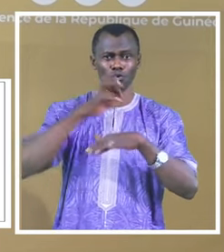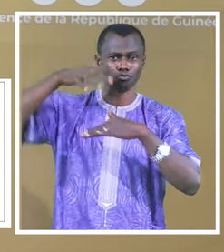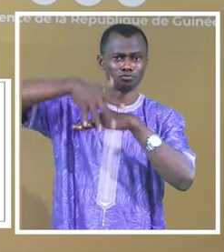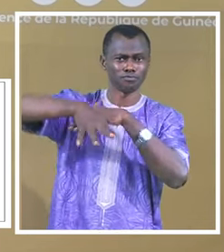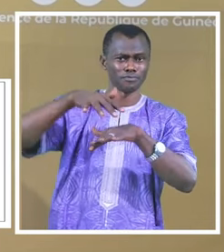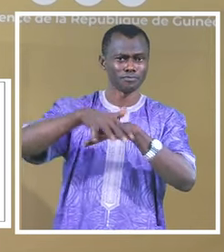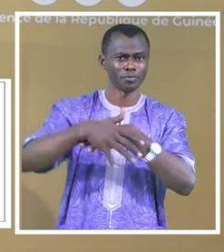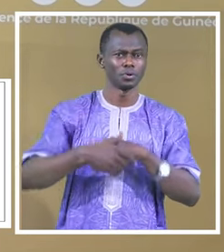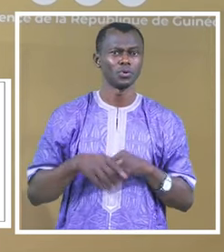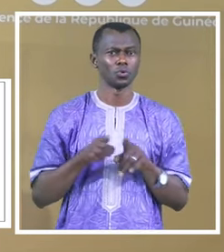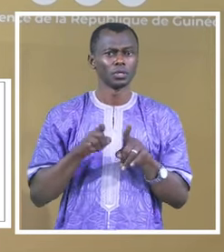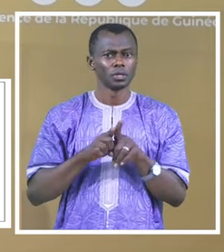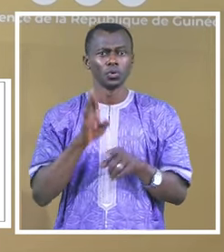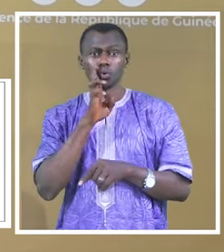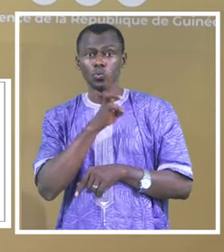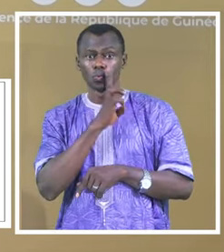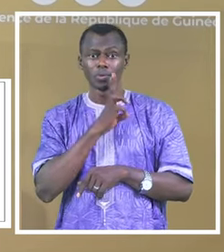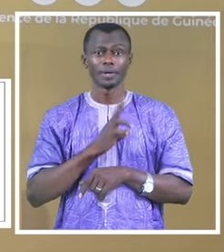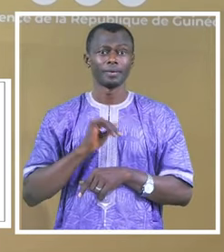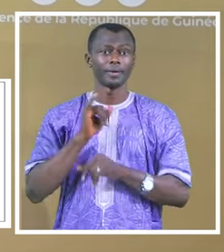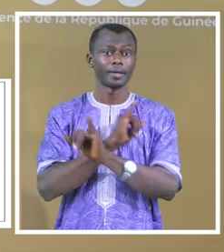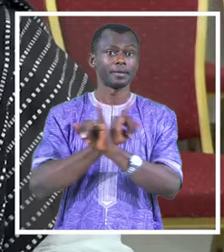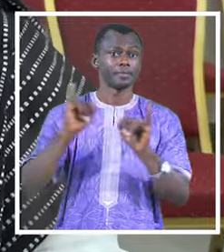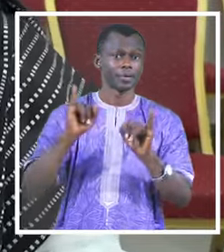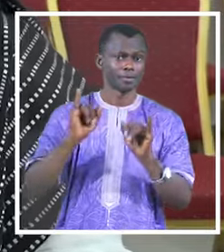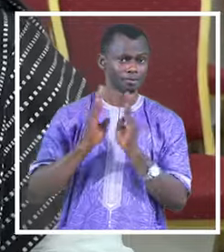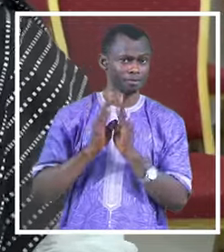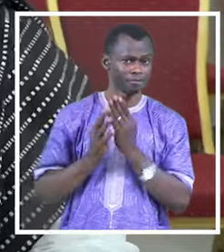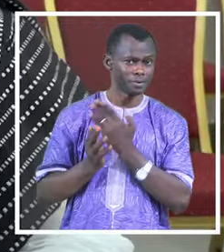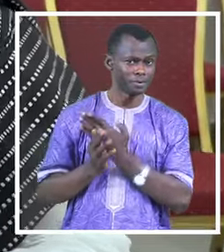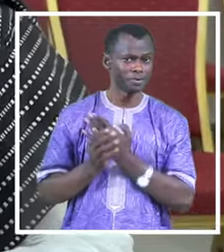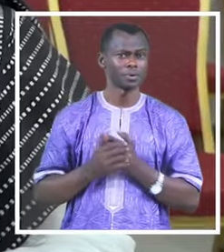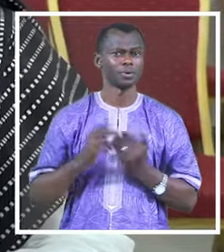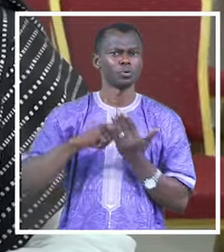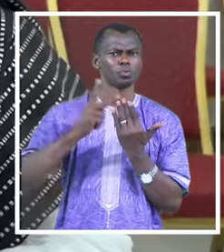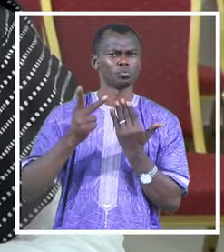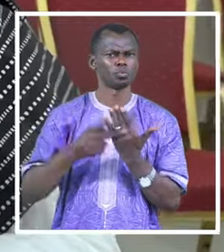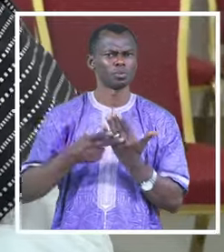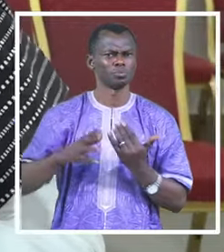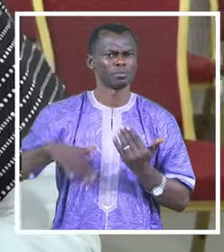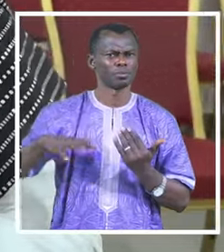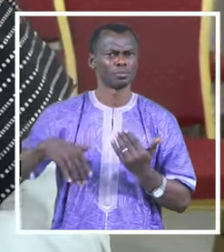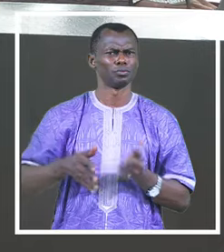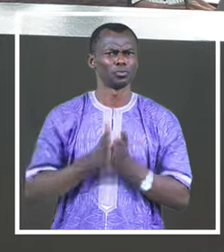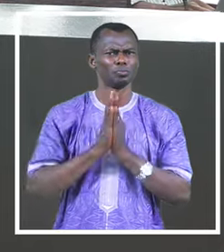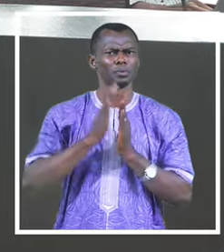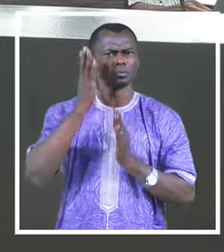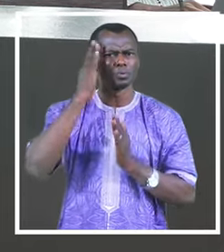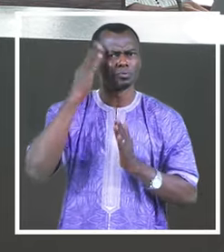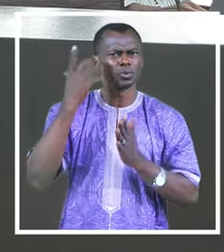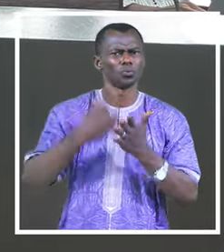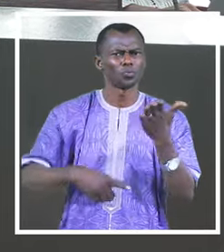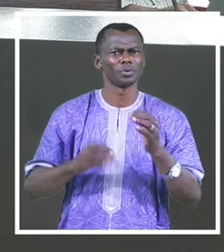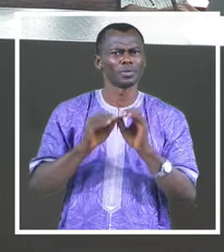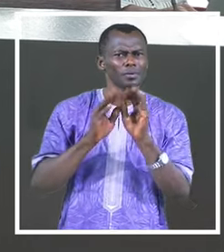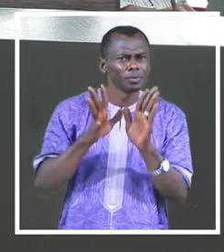très clair, très précis, concernant l'Hôtel de l'Indépendance et le site du Voile de la Mariée, et de prendre toutes les dispositions